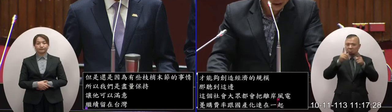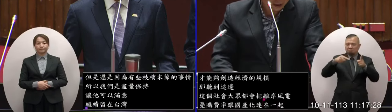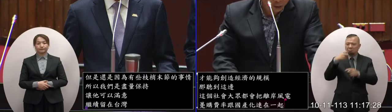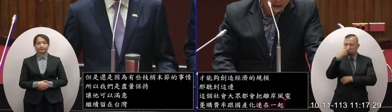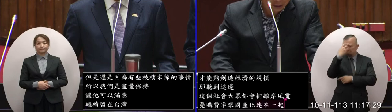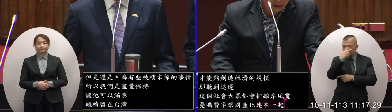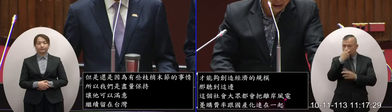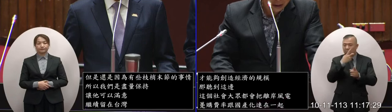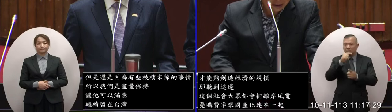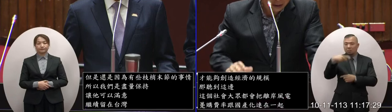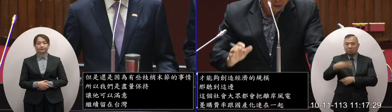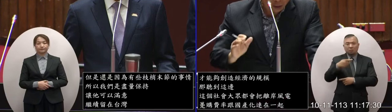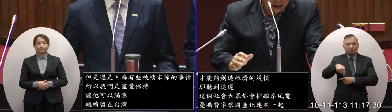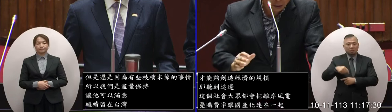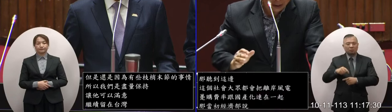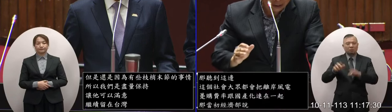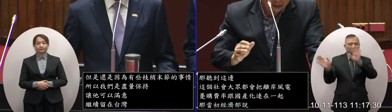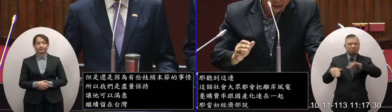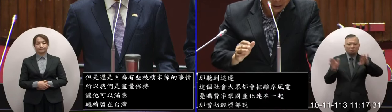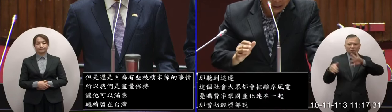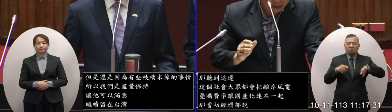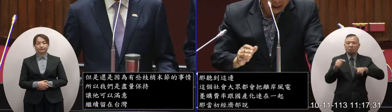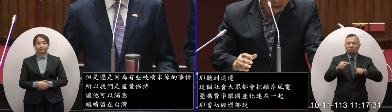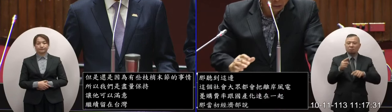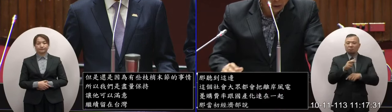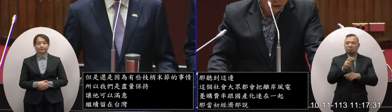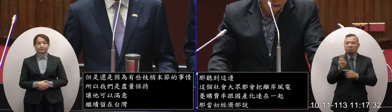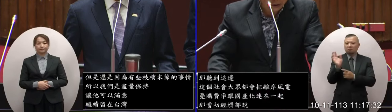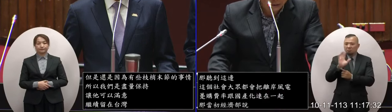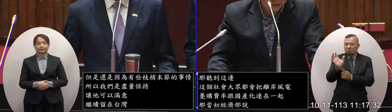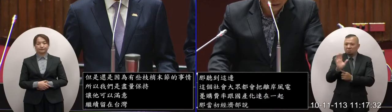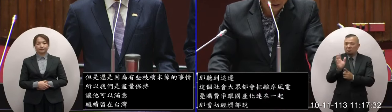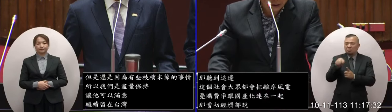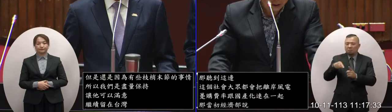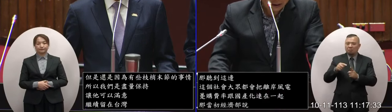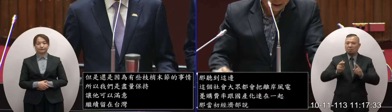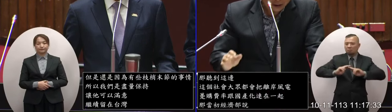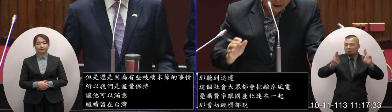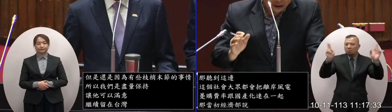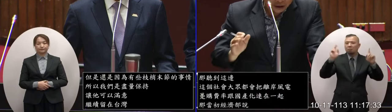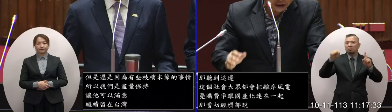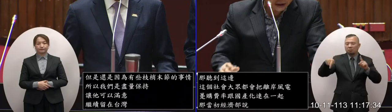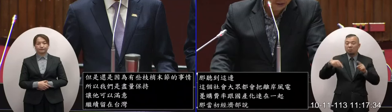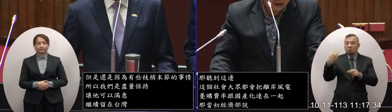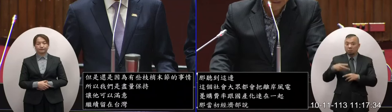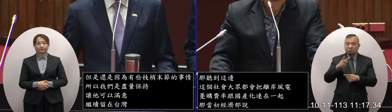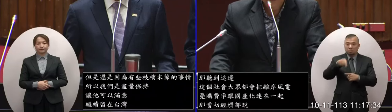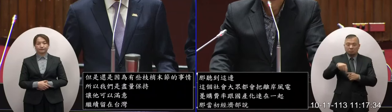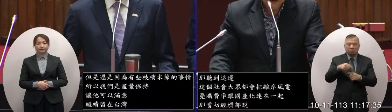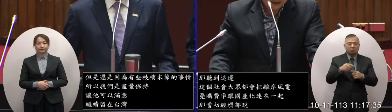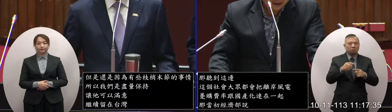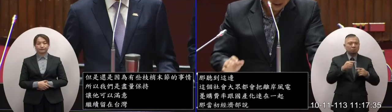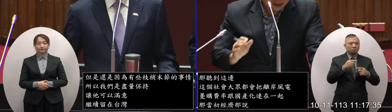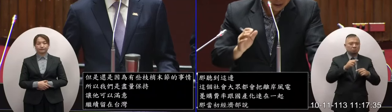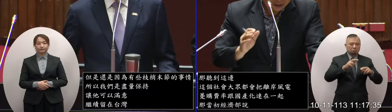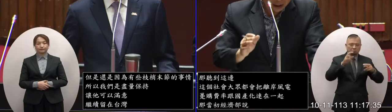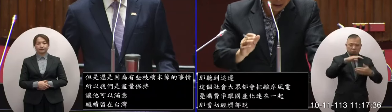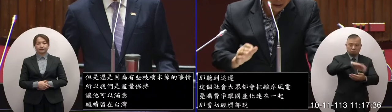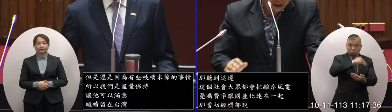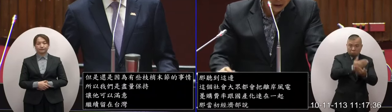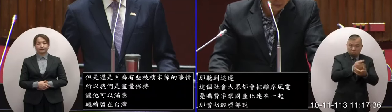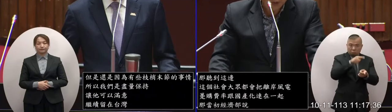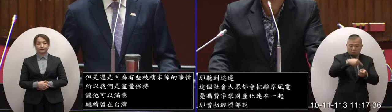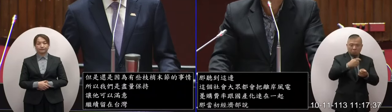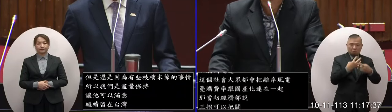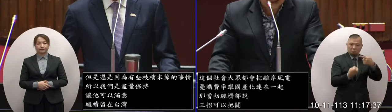电国产化的罚款能够砍趸购汇率哦，以及解约。